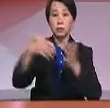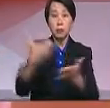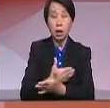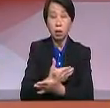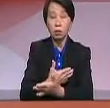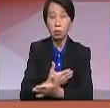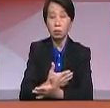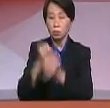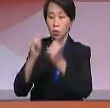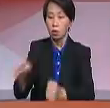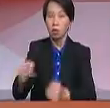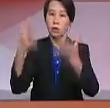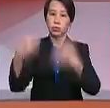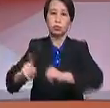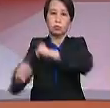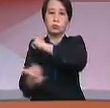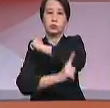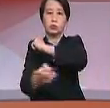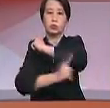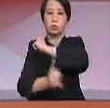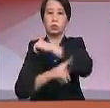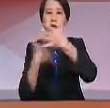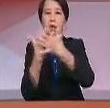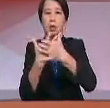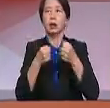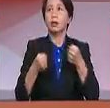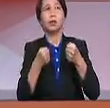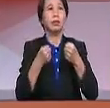keputusan, telah dihukum penjara